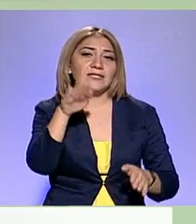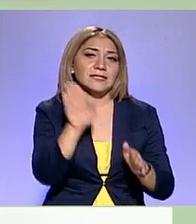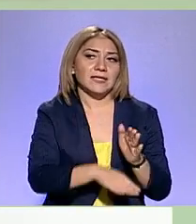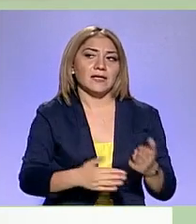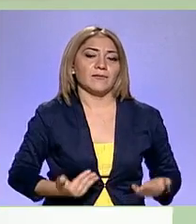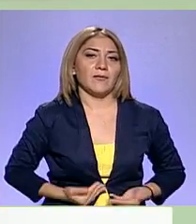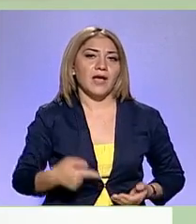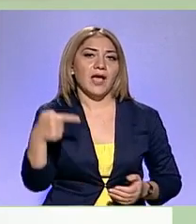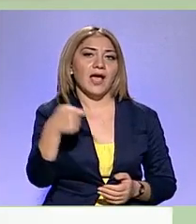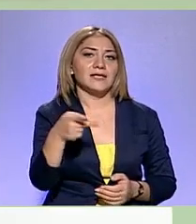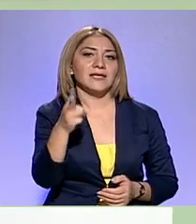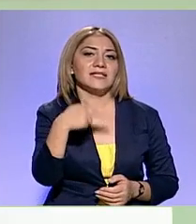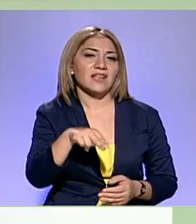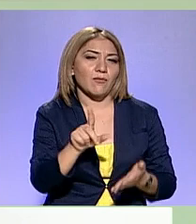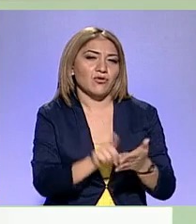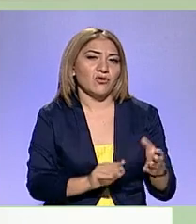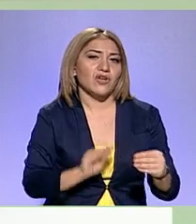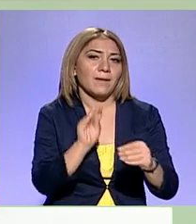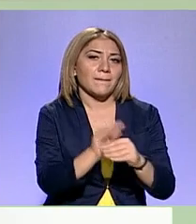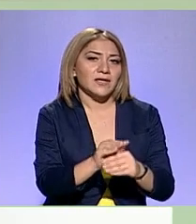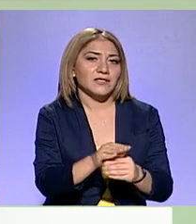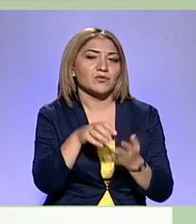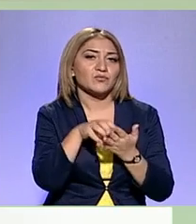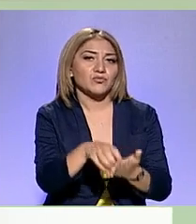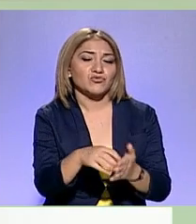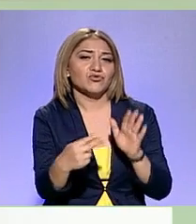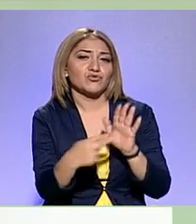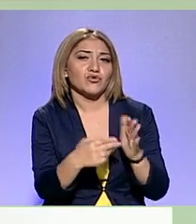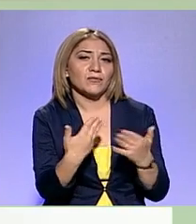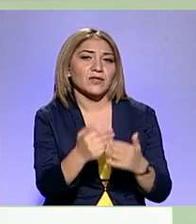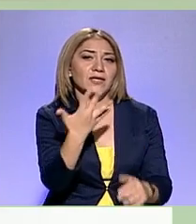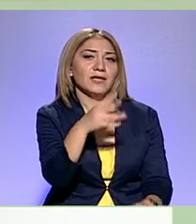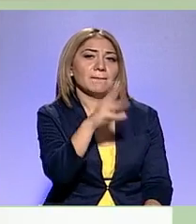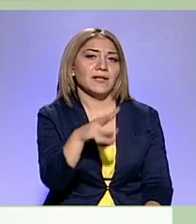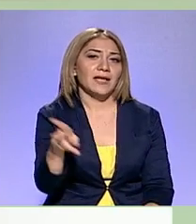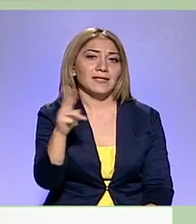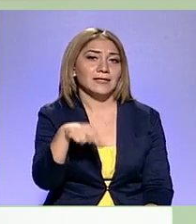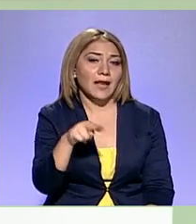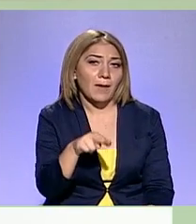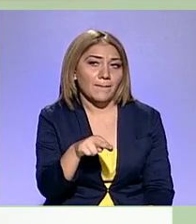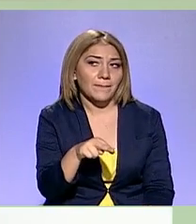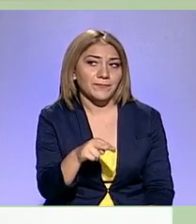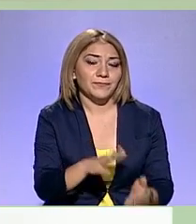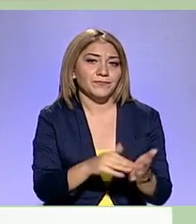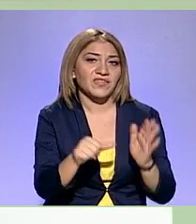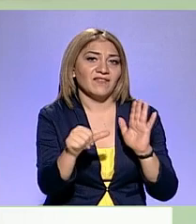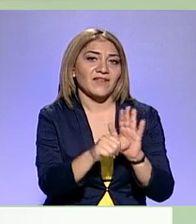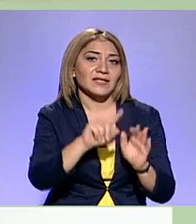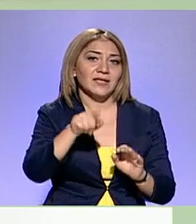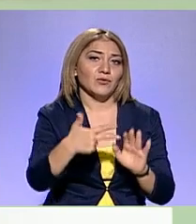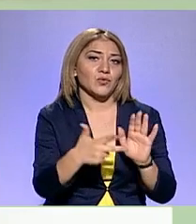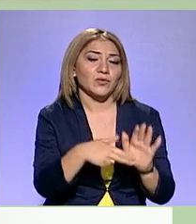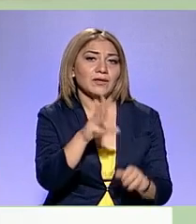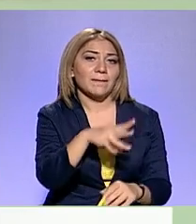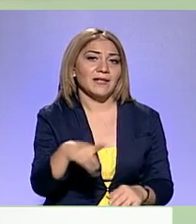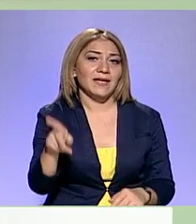մեր կենսաթոշակառուների թոշակ բարձրացնելը բյուջեի վրա նստում է 5 միլիարդ դրամ։ Այսինքն մենք 6.8